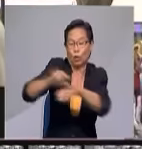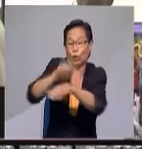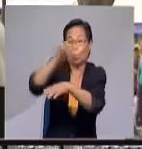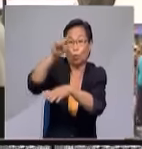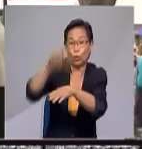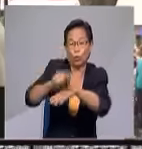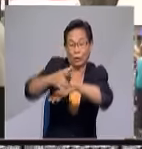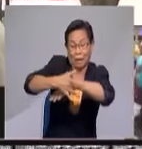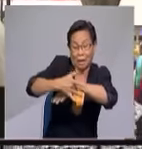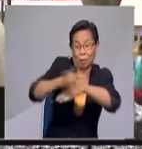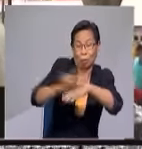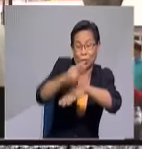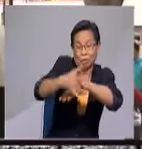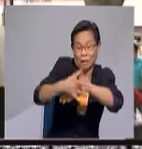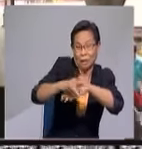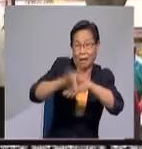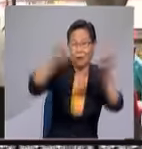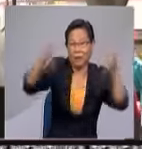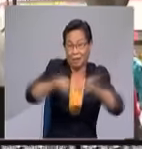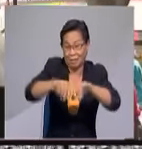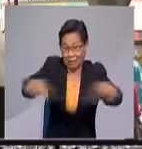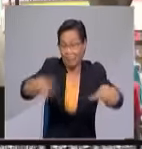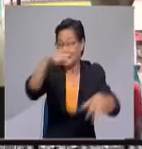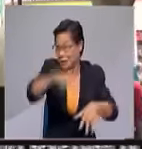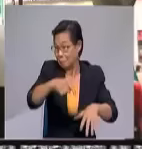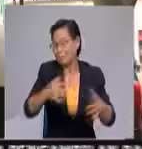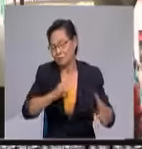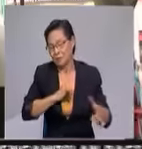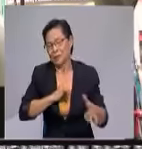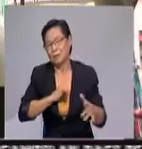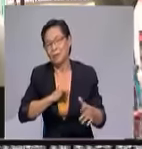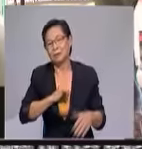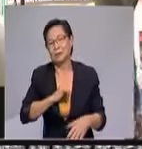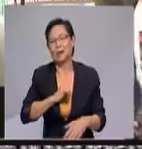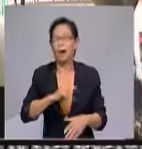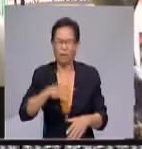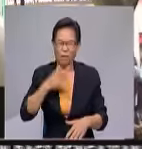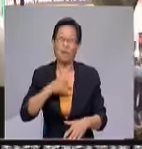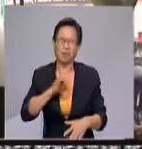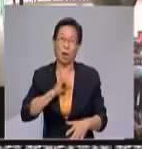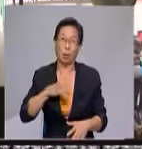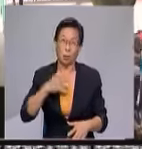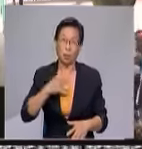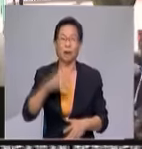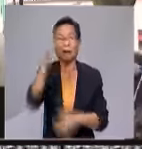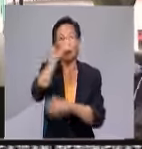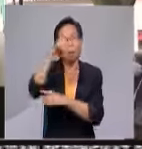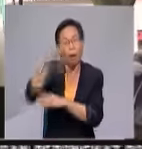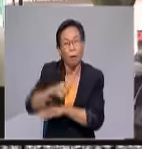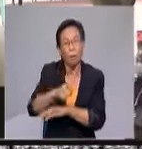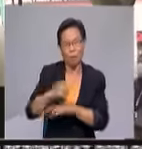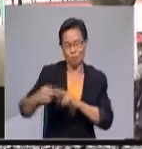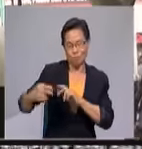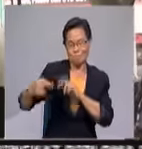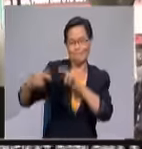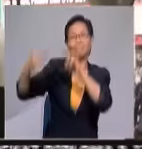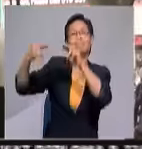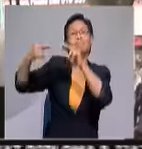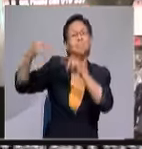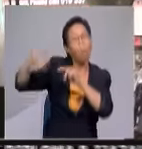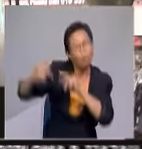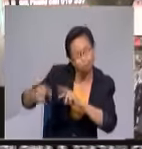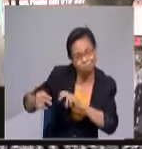penggunaan teknologi internet ni, kita saya rasalah kerajaan seharusnya mempertingkatkan lagi apa